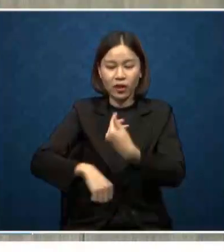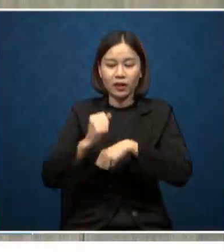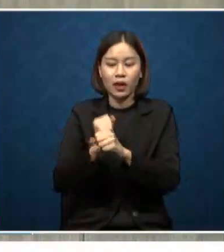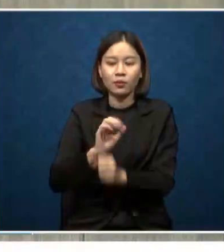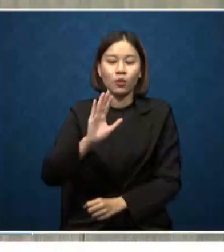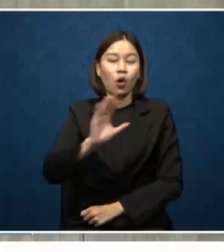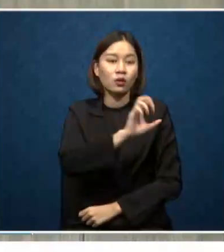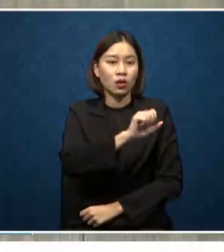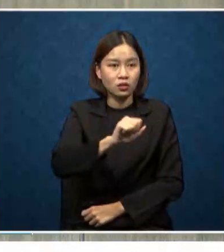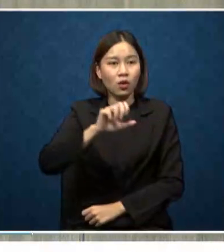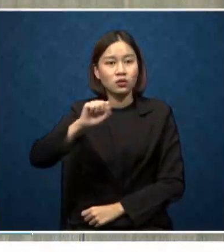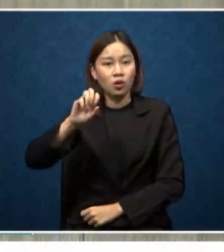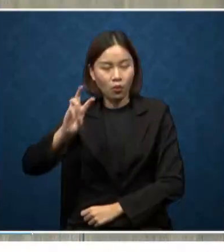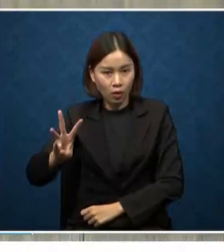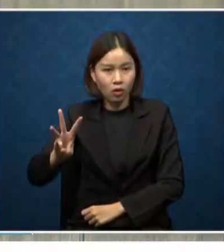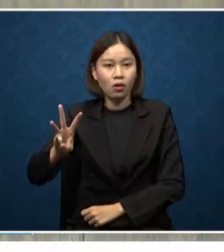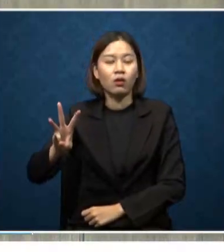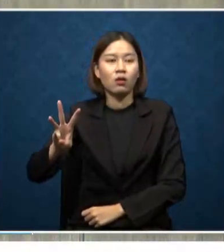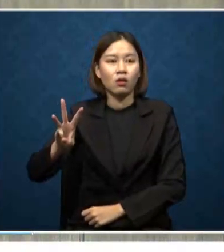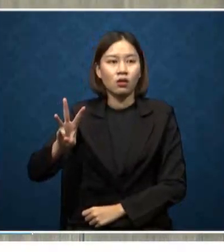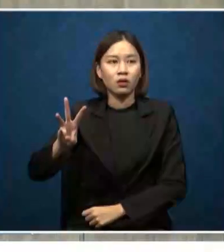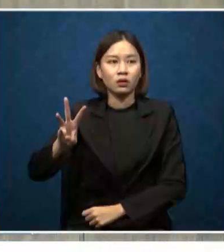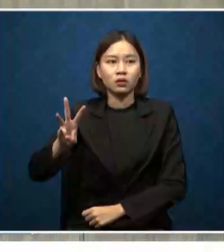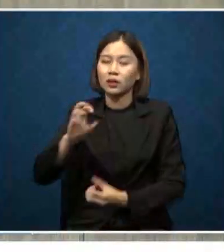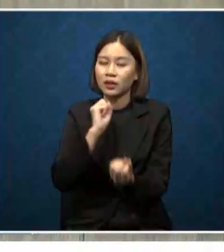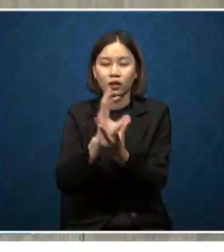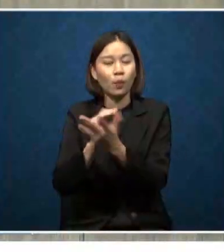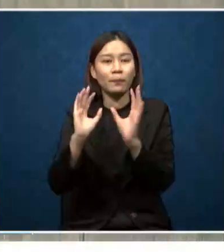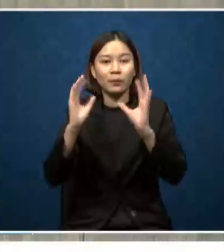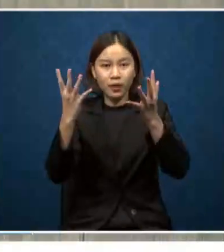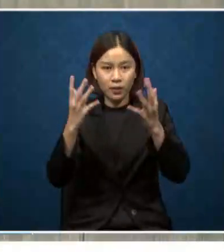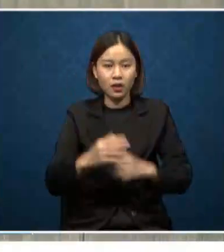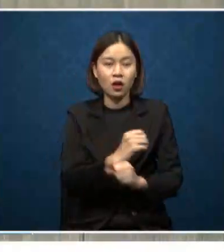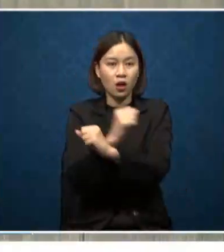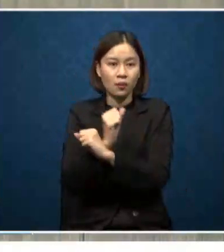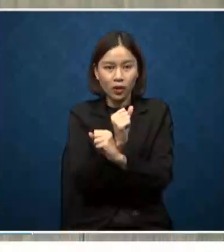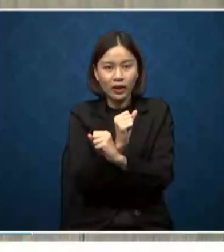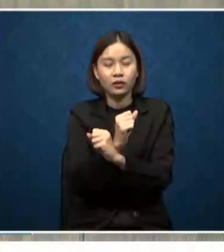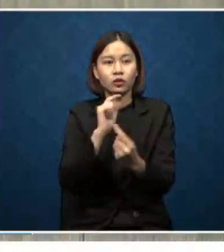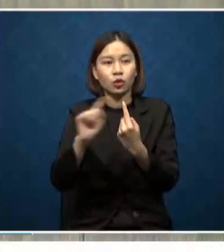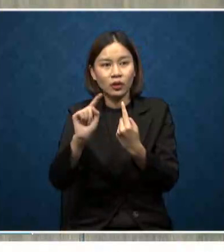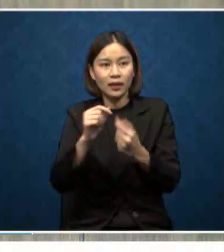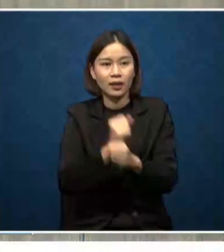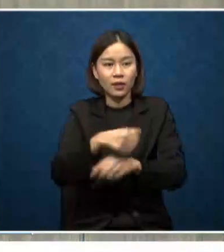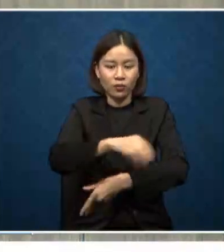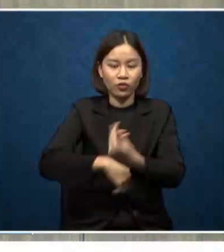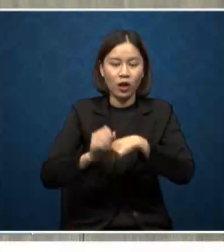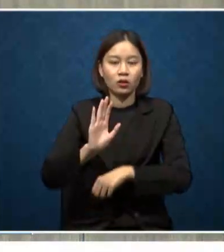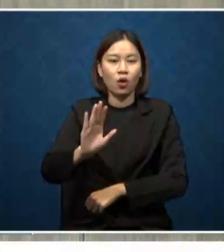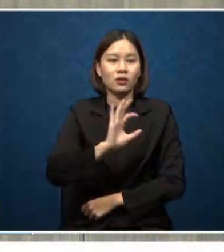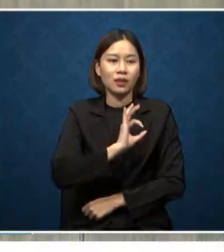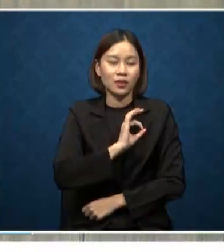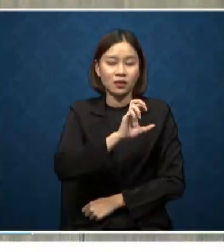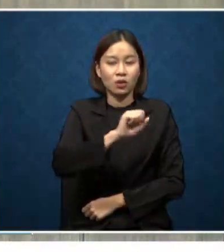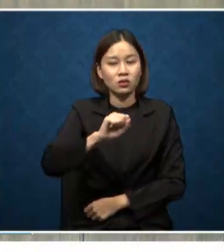สมาชิกสภาผู้แทนราษฎรหรือสมาชิกผู้ที่ิสภาไม่ถูกกระทบกระเทือนและป้องกันการขัดขวางการบัดหน้าที่ของสมาชิกสภาผู้